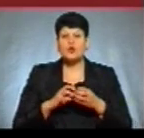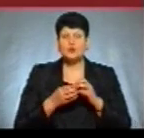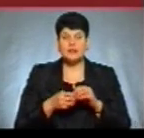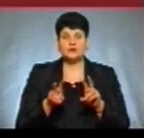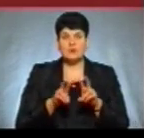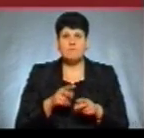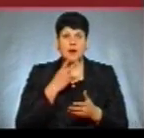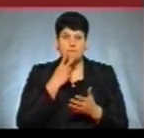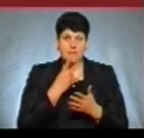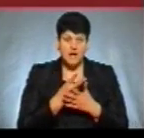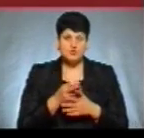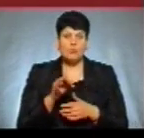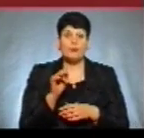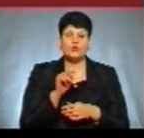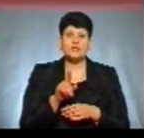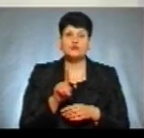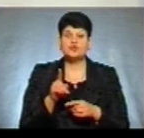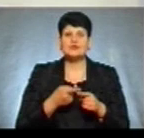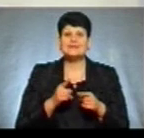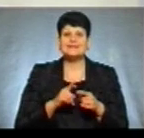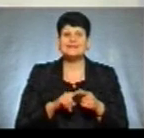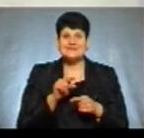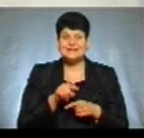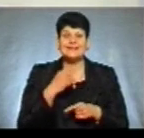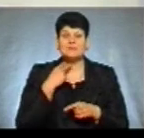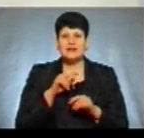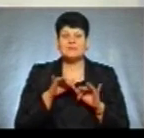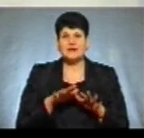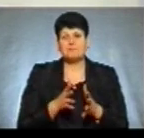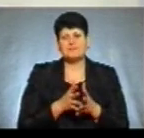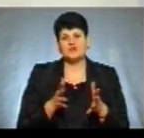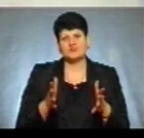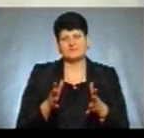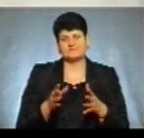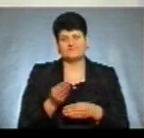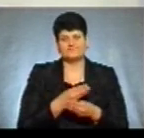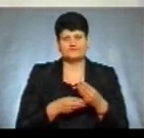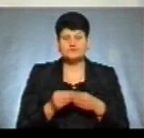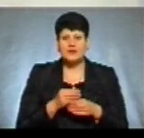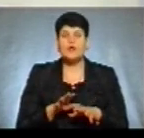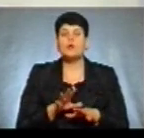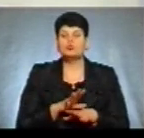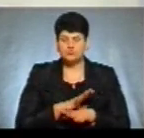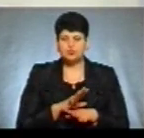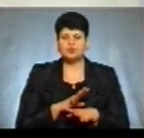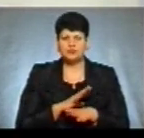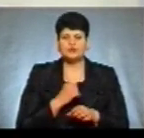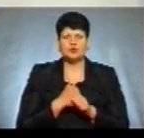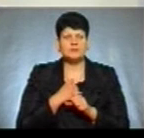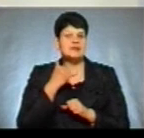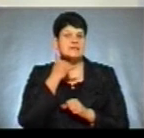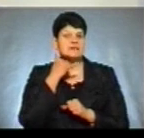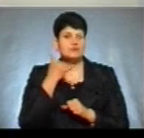ми бачимо про те, що це кримінальне провадження більше провокативне. Тобто був здійснений дзвінок до